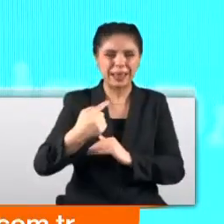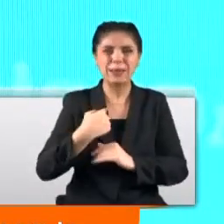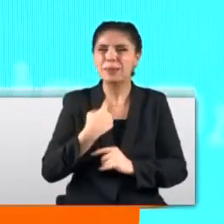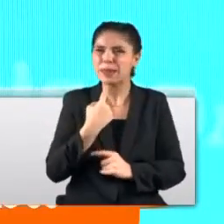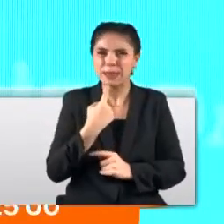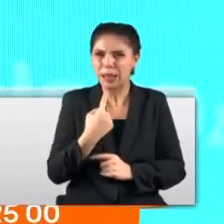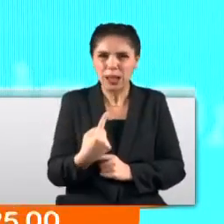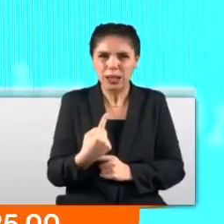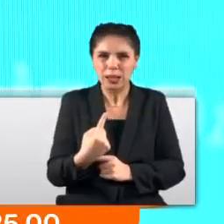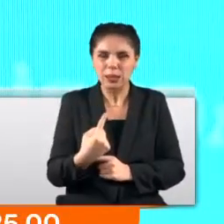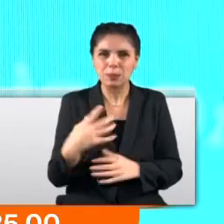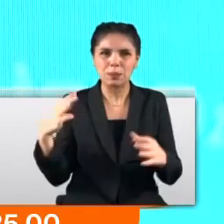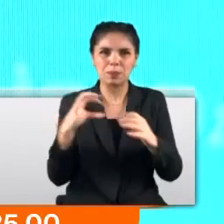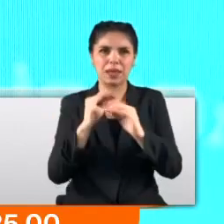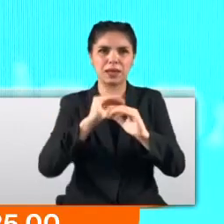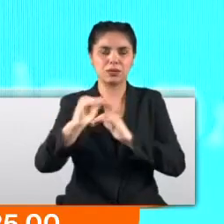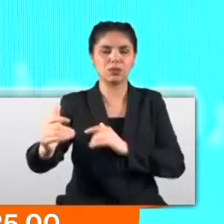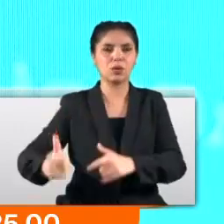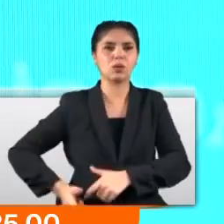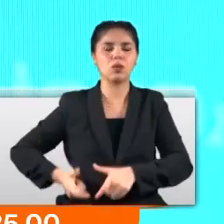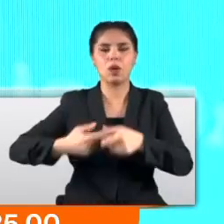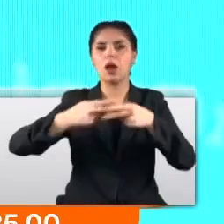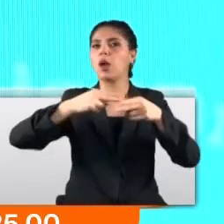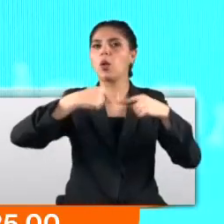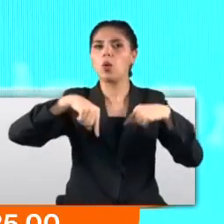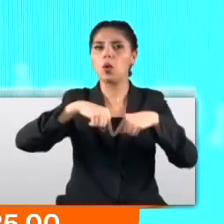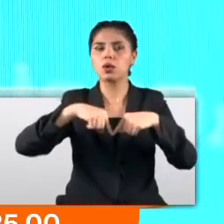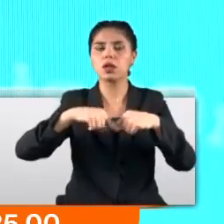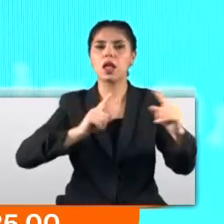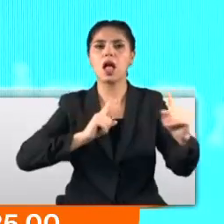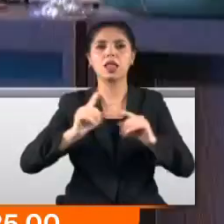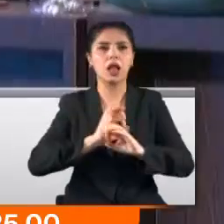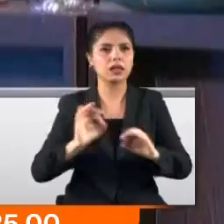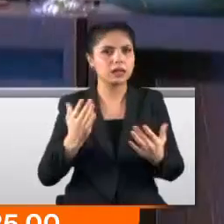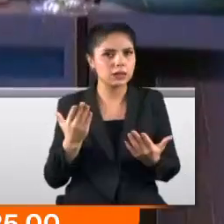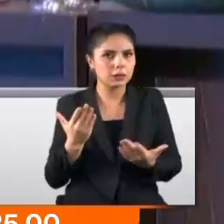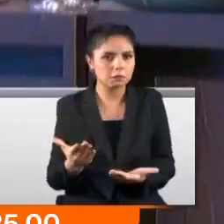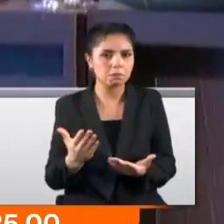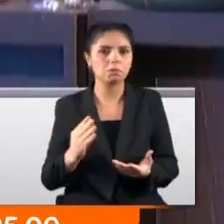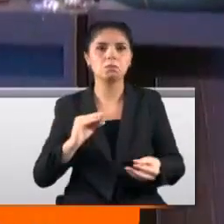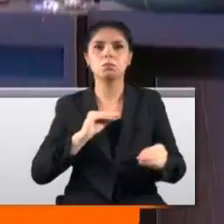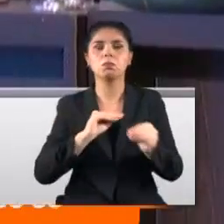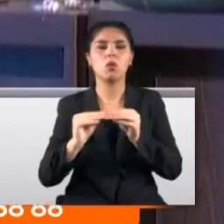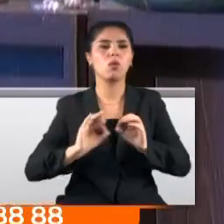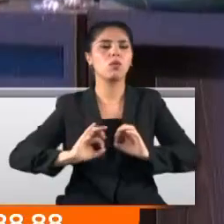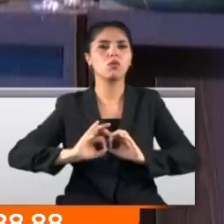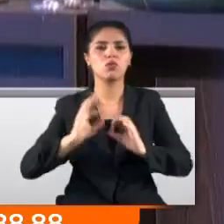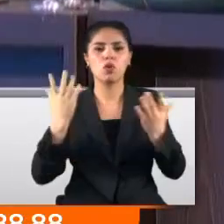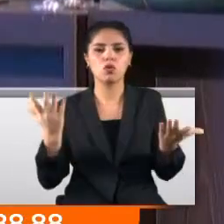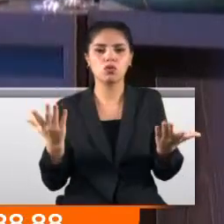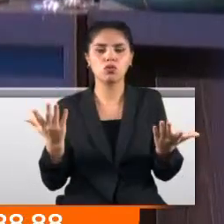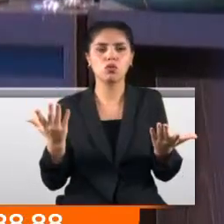ettiğimiz Birleşmiş Milletler Güvenlik Konseyi'nin adaletsiz ve krizlerin çözümünde